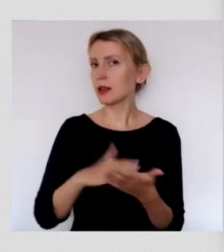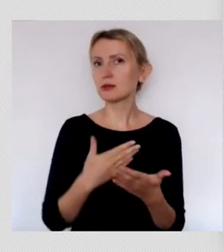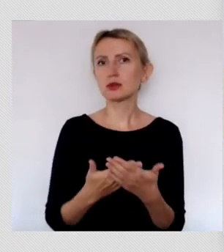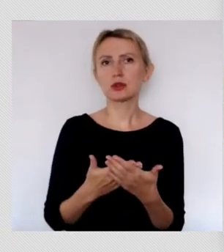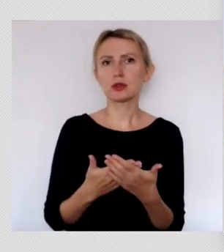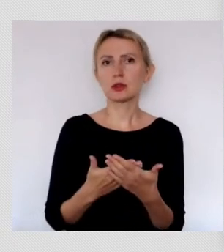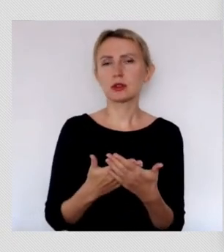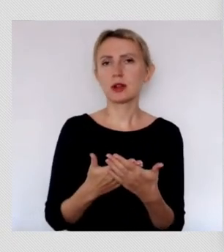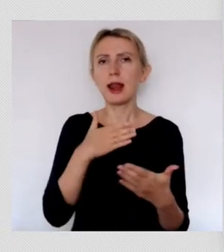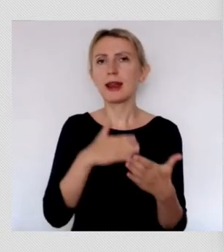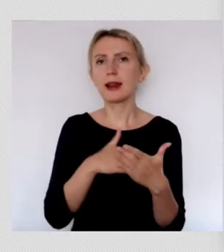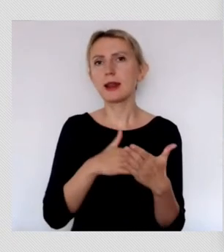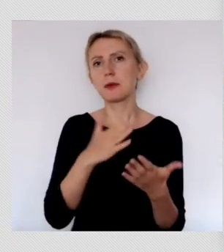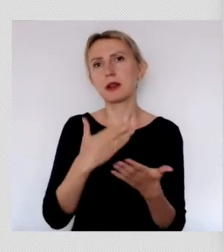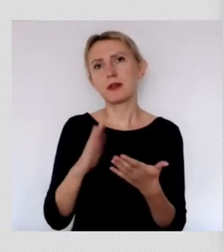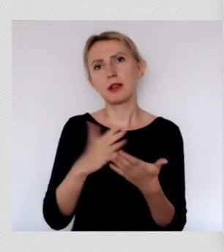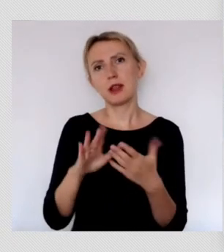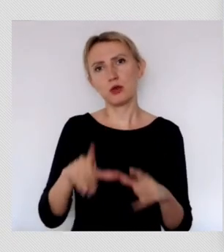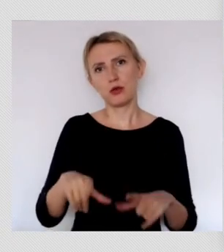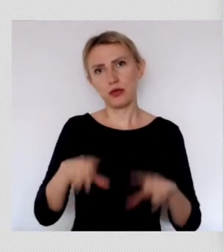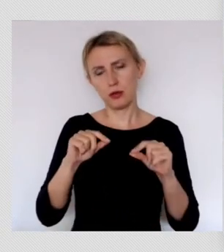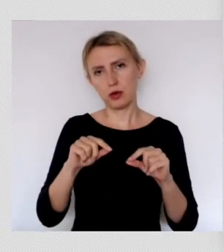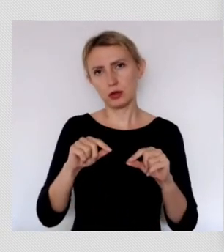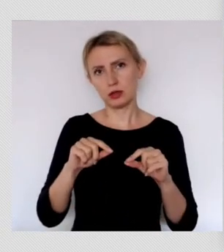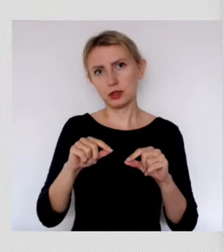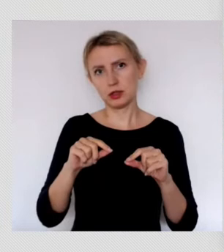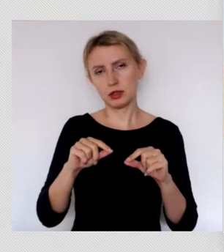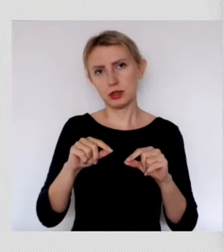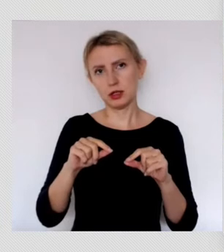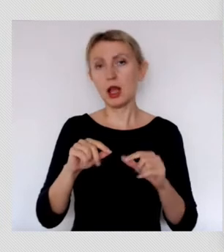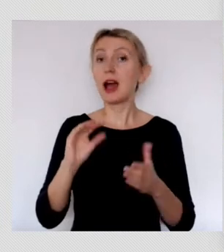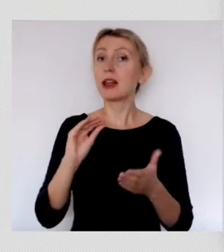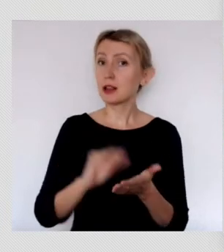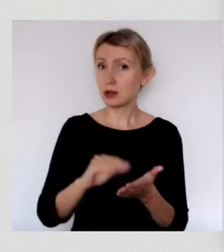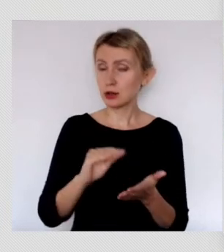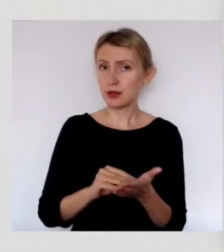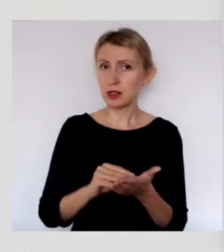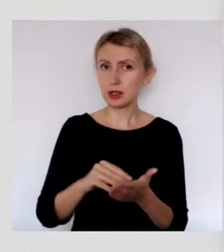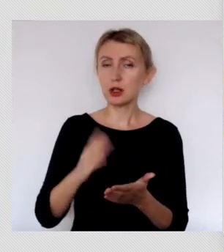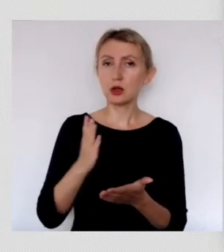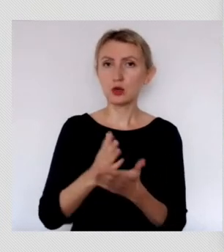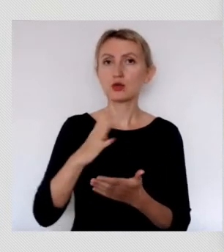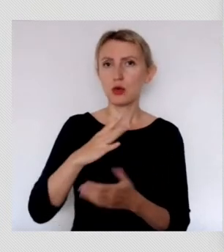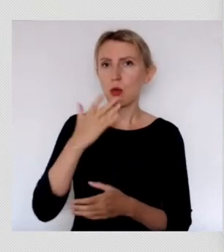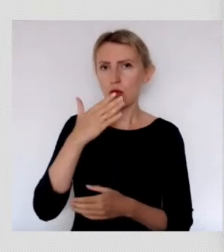jak limit wydatków wyborczych. A z doświadczeń, o których już wspominał Marcin,